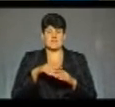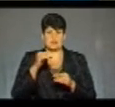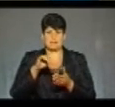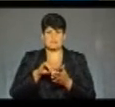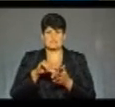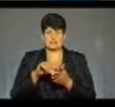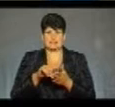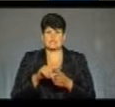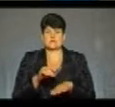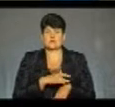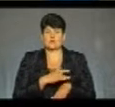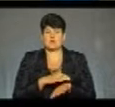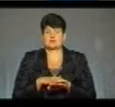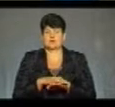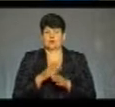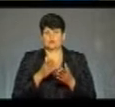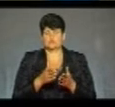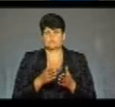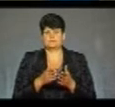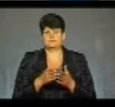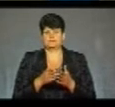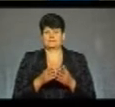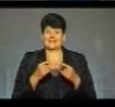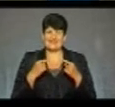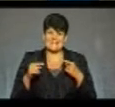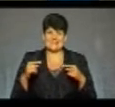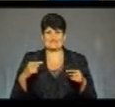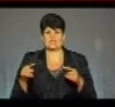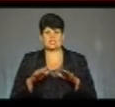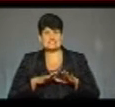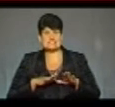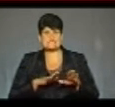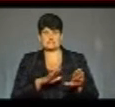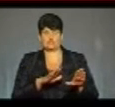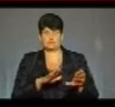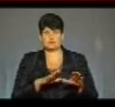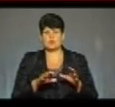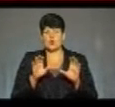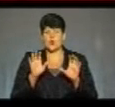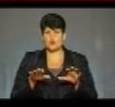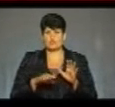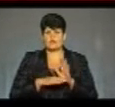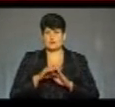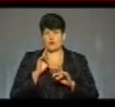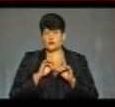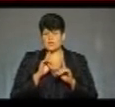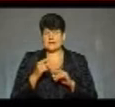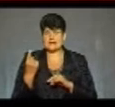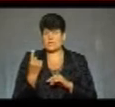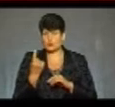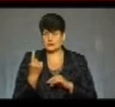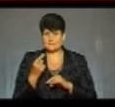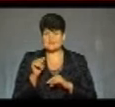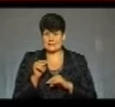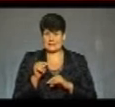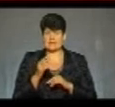представники «Слуги народу» інших заступників голови Верховної Ради, і одним із